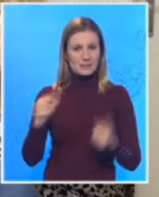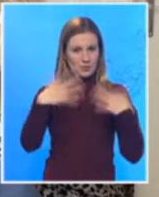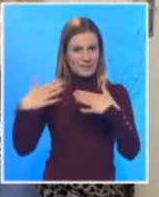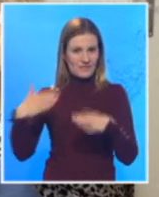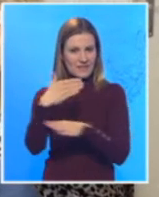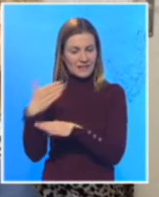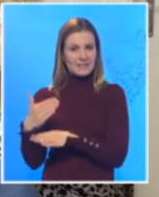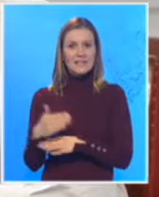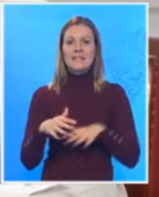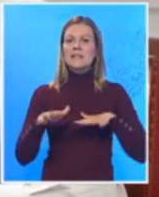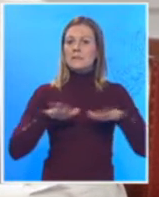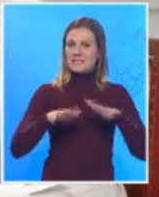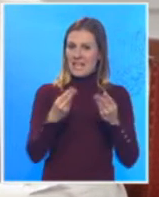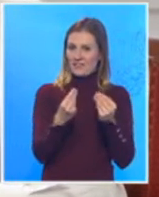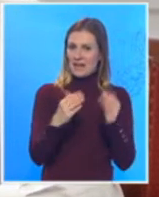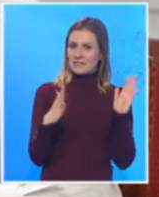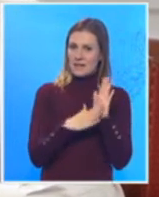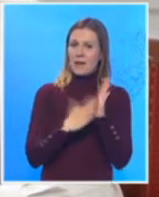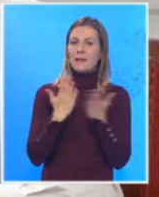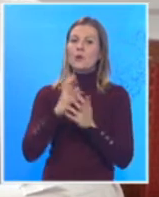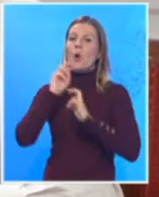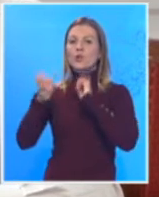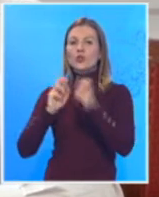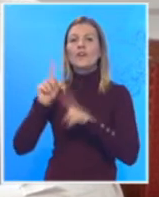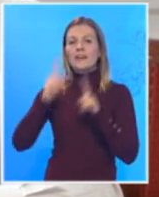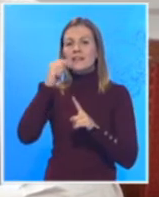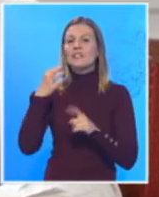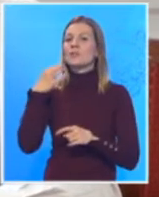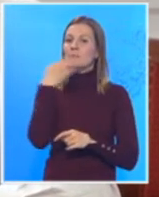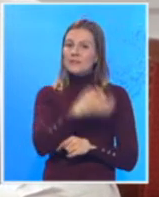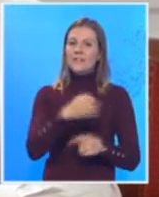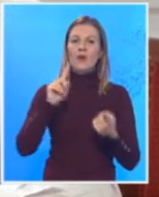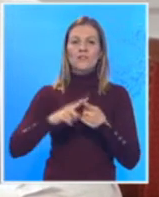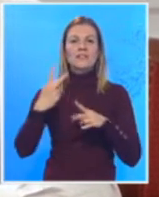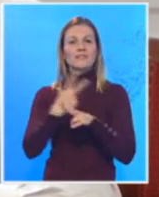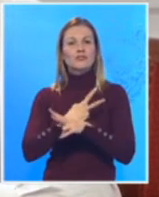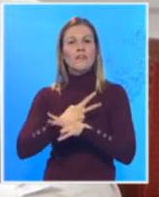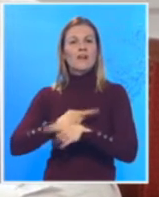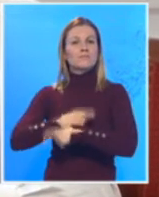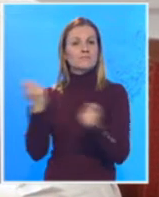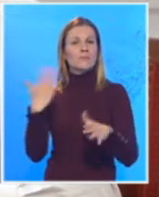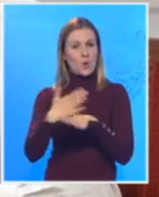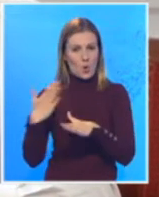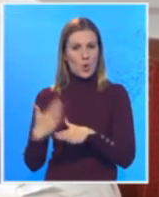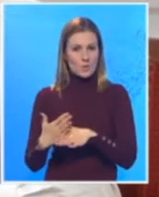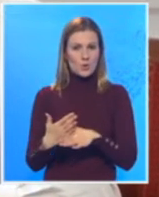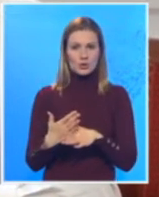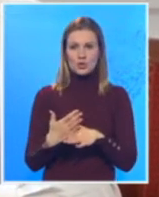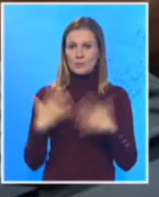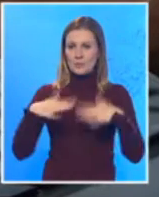financija Siniša Mali odgovarao je na pitanja građana u vezi sa paketom državne pomoći privredi putem svog zvaničnog profila na